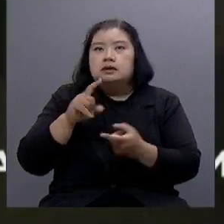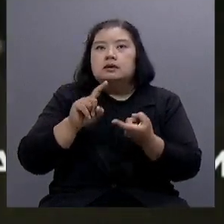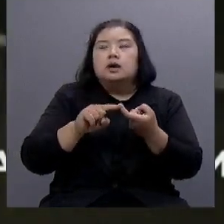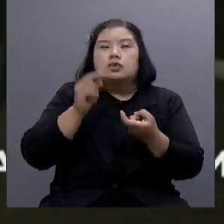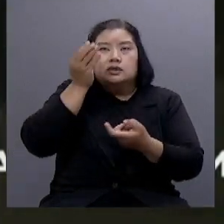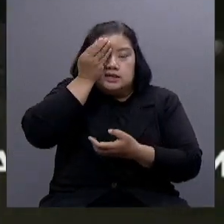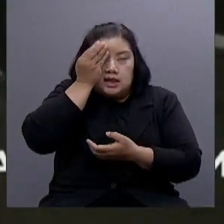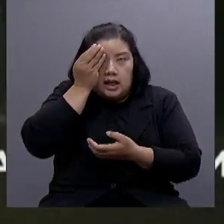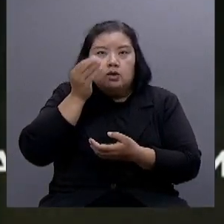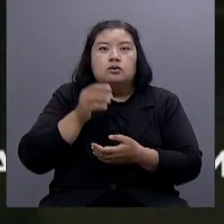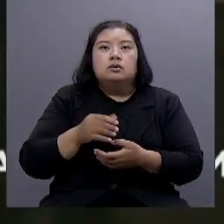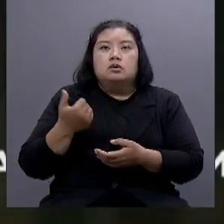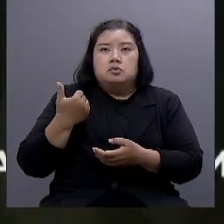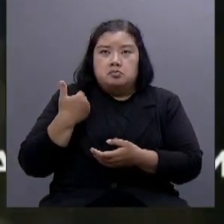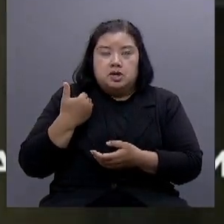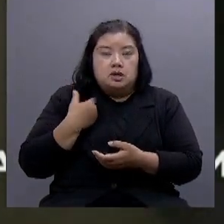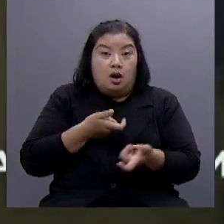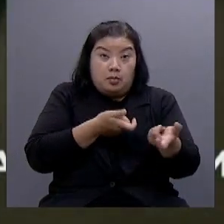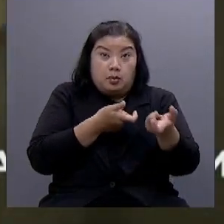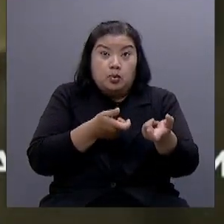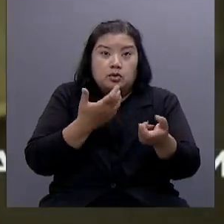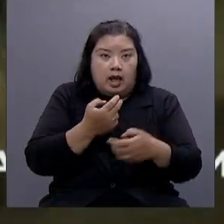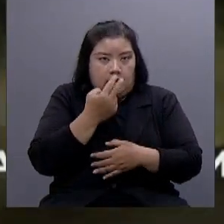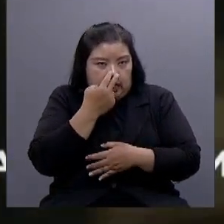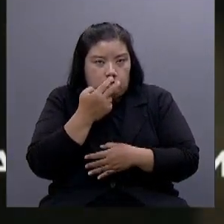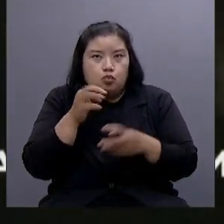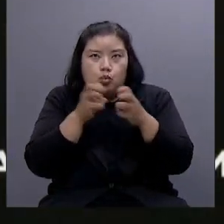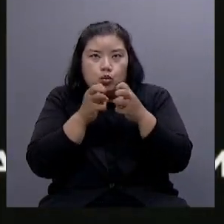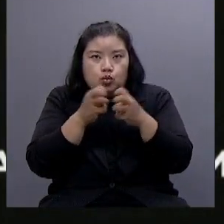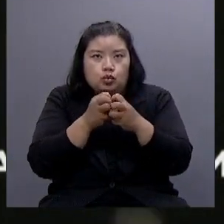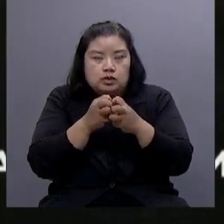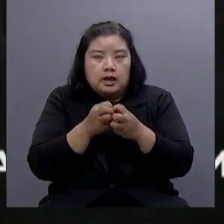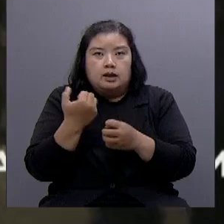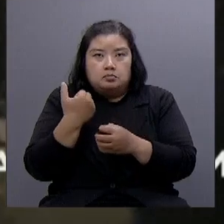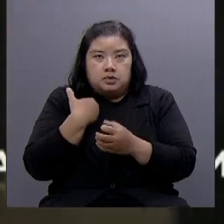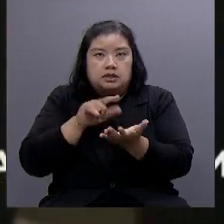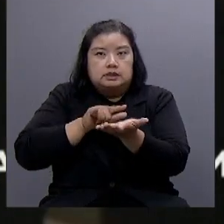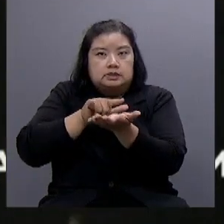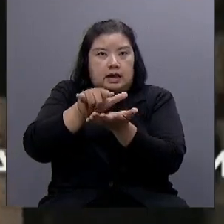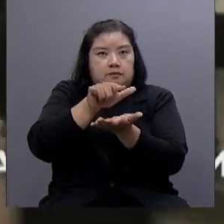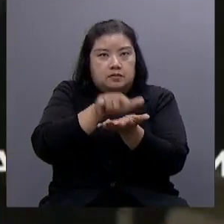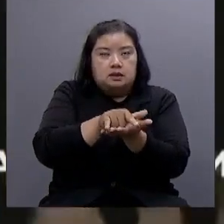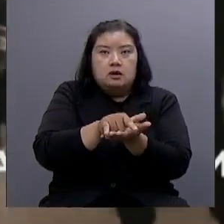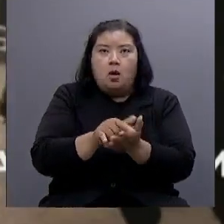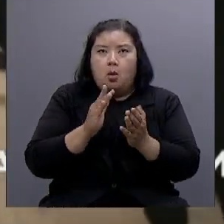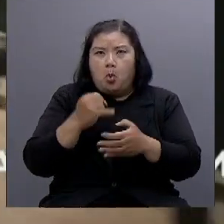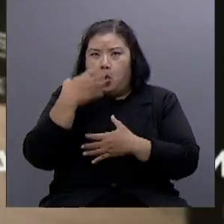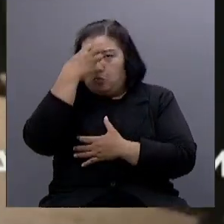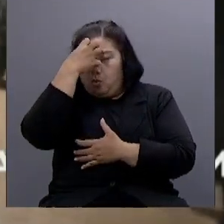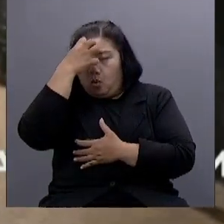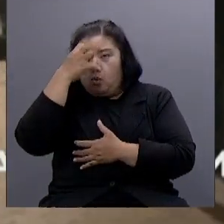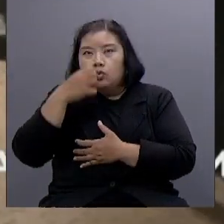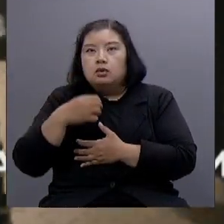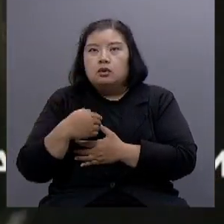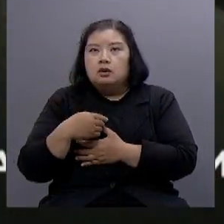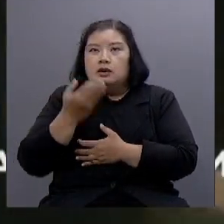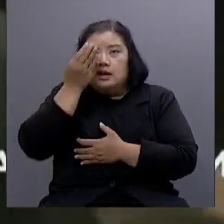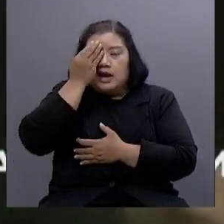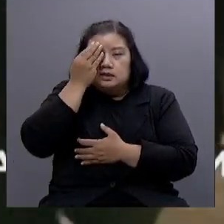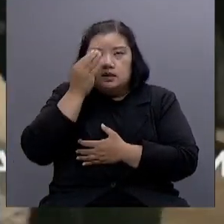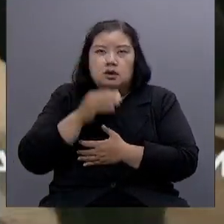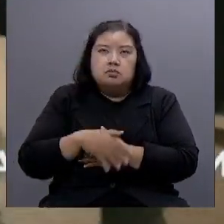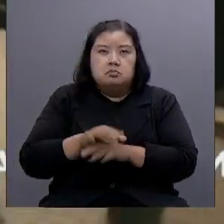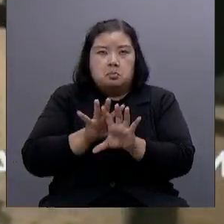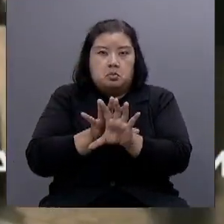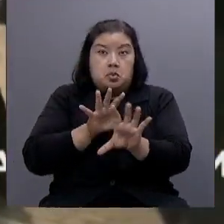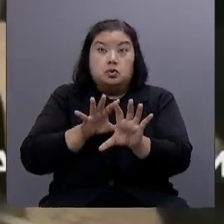าห์เกิดเหตุวุ่นวายขึ้นที่สนามบินในดาเกสถานเมื่อมีกลุ่มคนที่โกรธแค้นรัฐบาลอิสราเอลหลายร้อยคนบุกเข้าไ